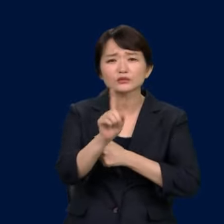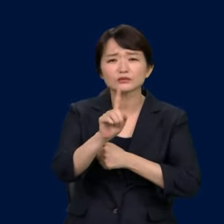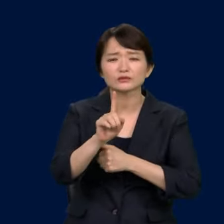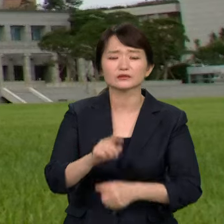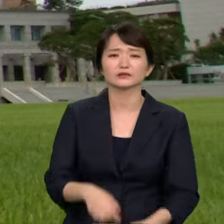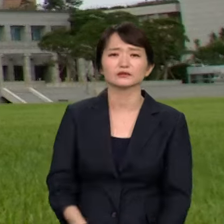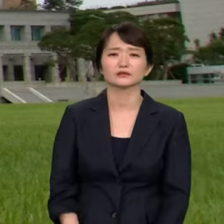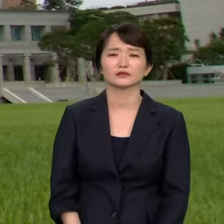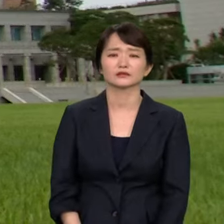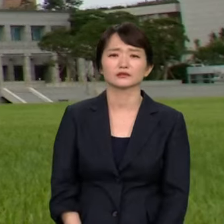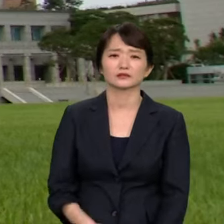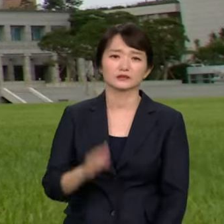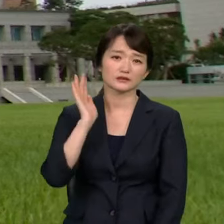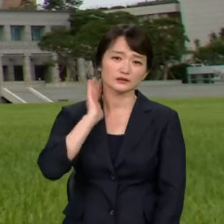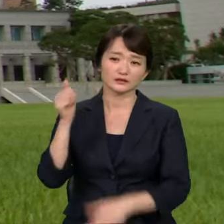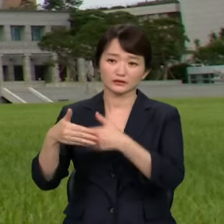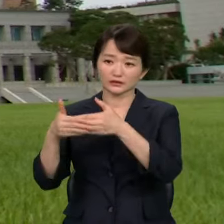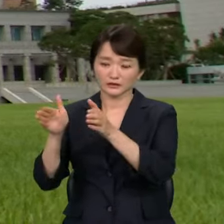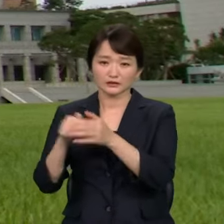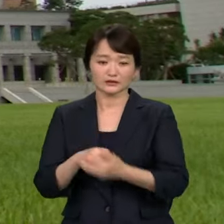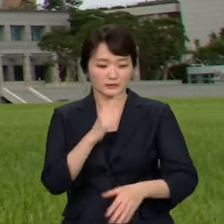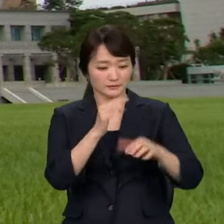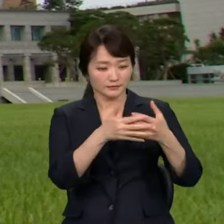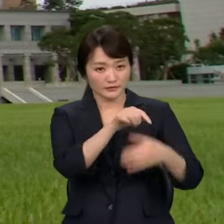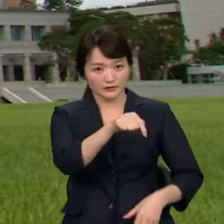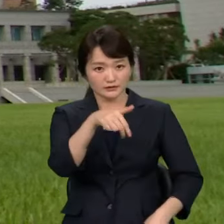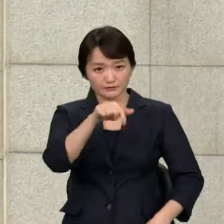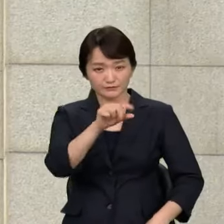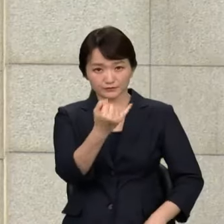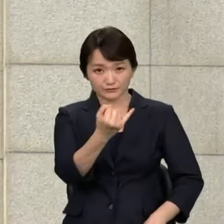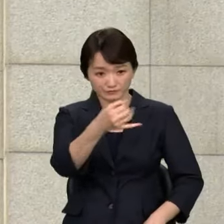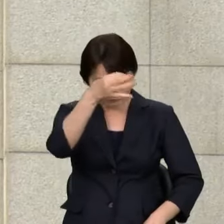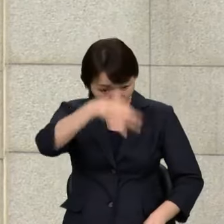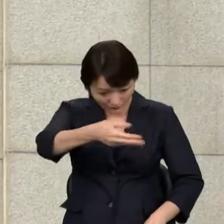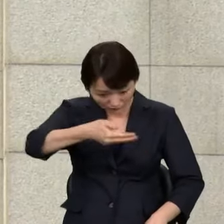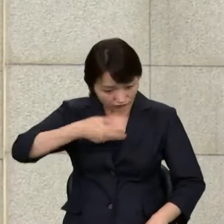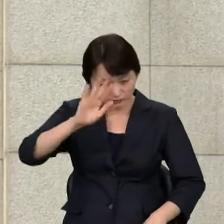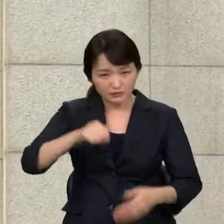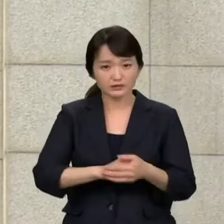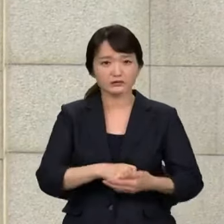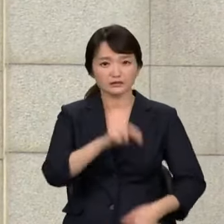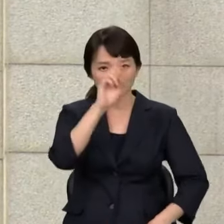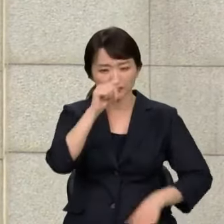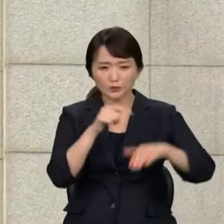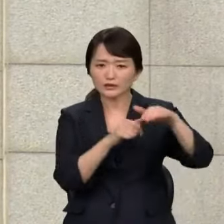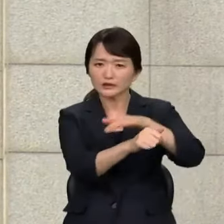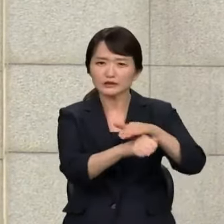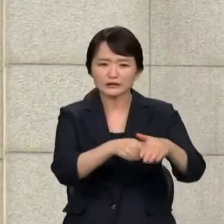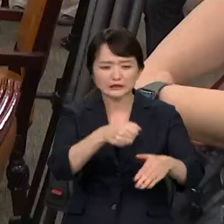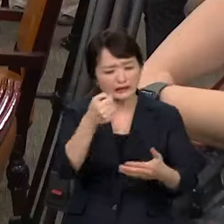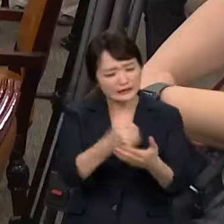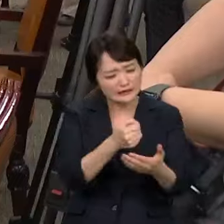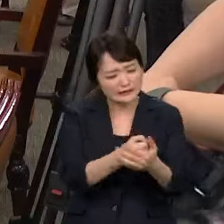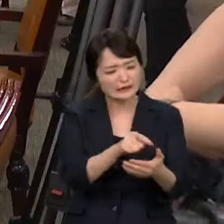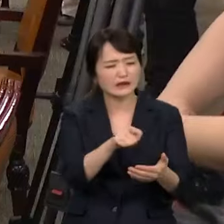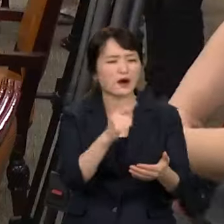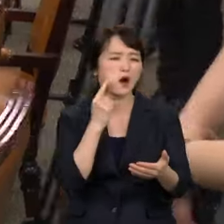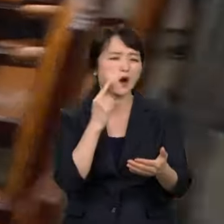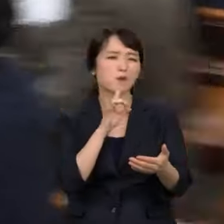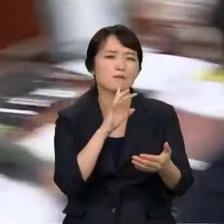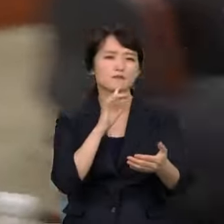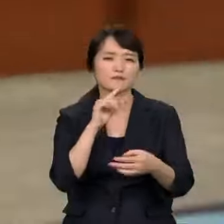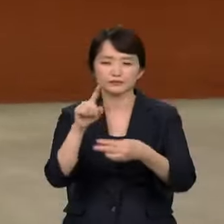주장했습니다. 대통령실은 민주당을 향해 전 의원이 사과하지 않으면 박 원내대표의 유감 표명은 거짓일 수밖에 없다며